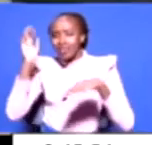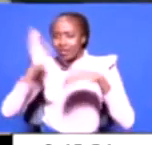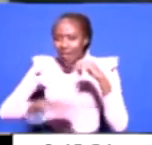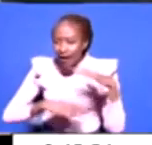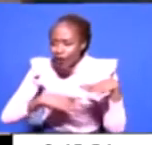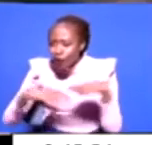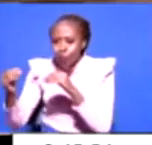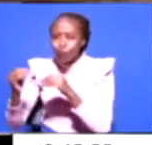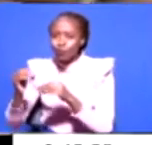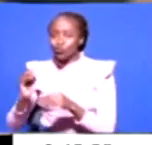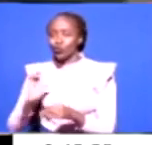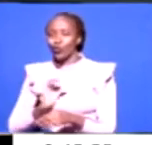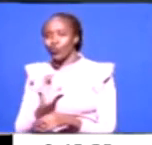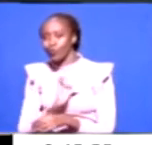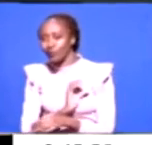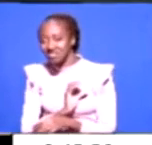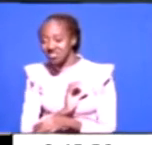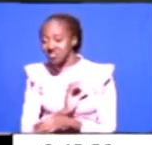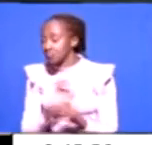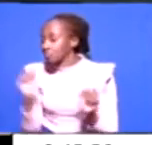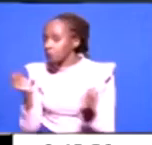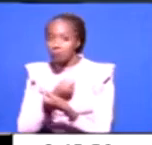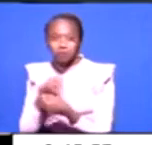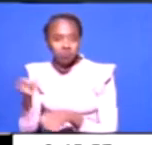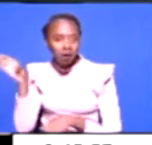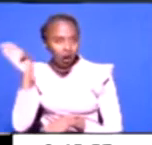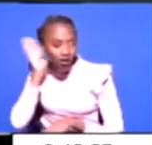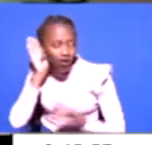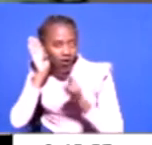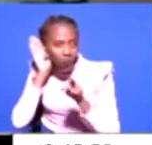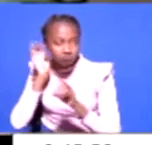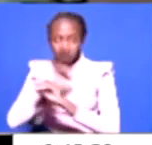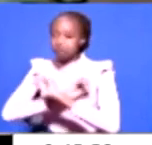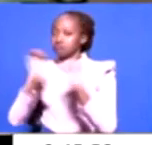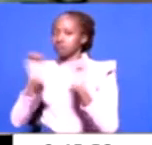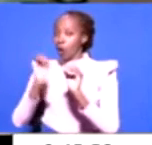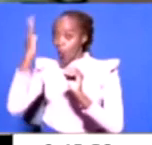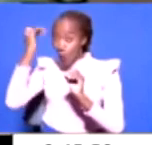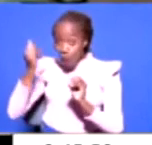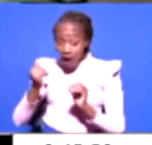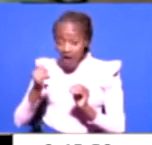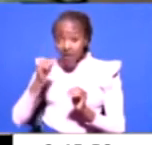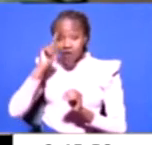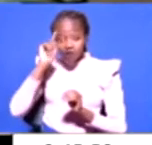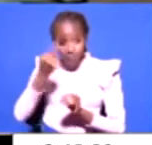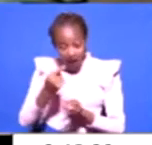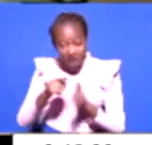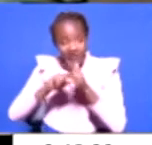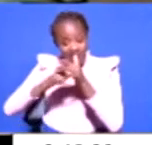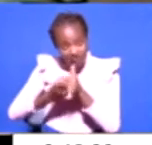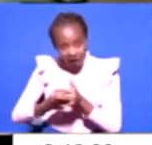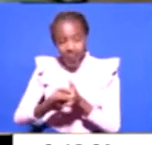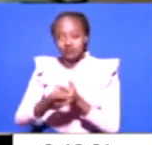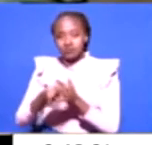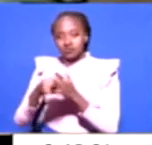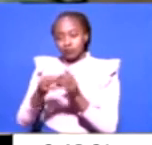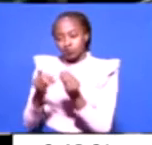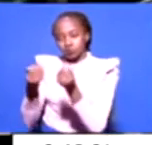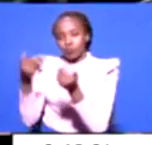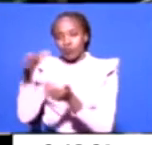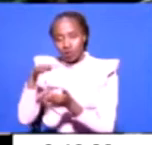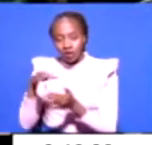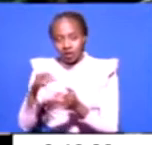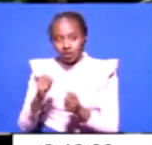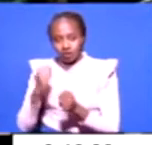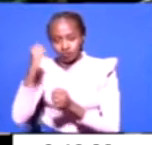jopo hili hawatukusikiza. Lakini hawatukusikiliza kwa sababu wewe hukuanza kwa nini chama. Lakini tatizo nini? Kile chama